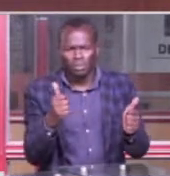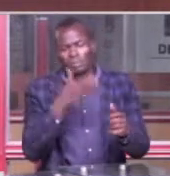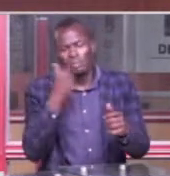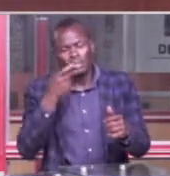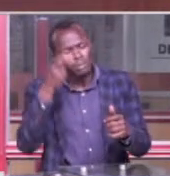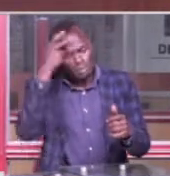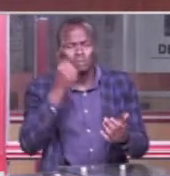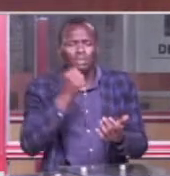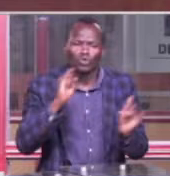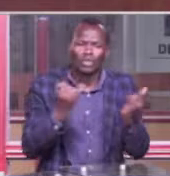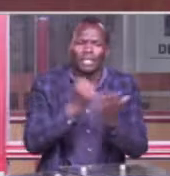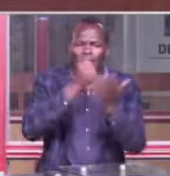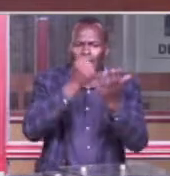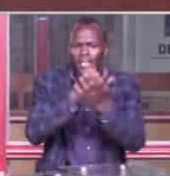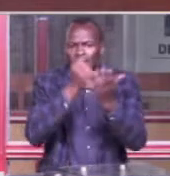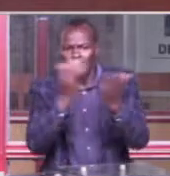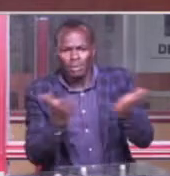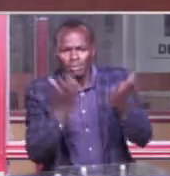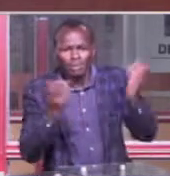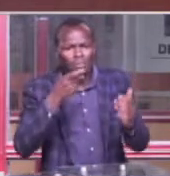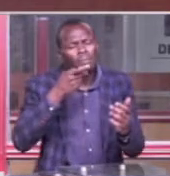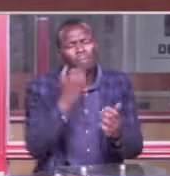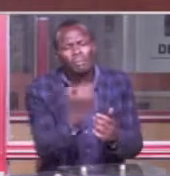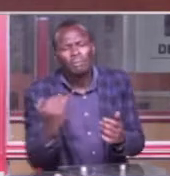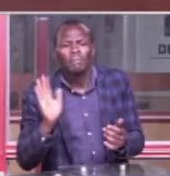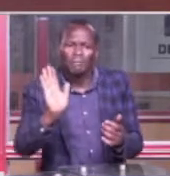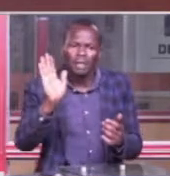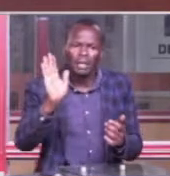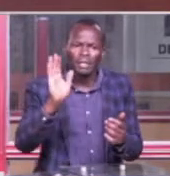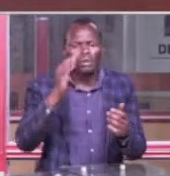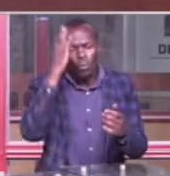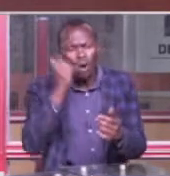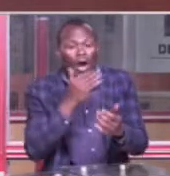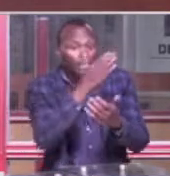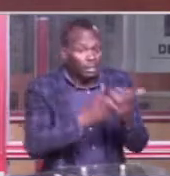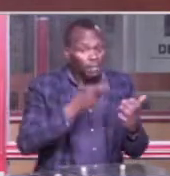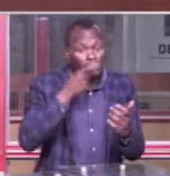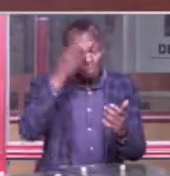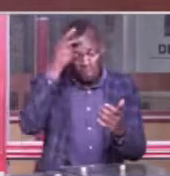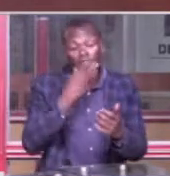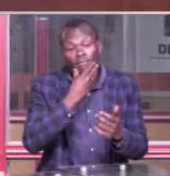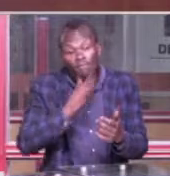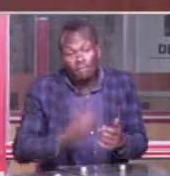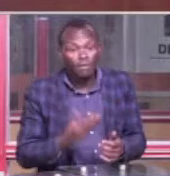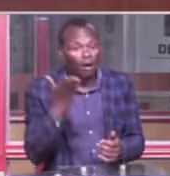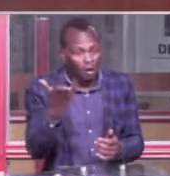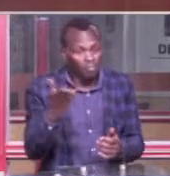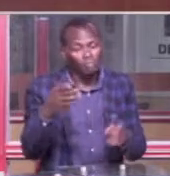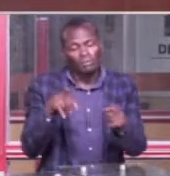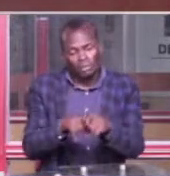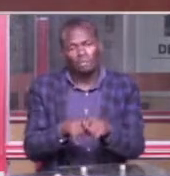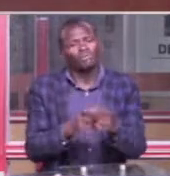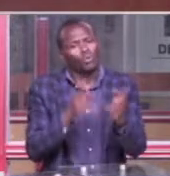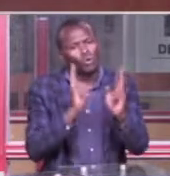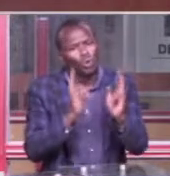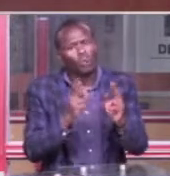eno babayambe abamu bamaseeka abamu baki naye tusuubira nti tuba babayambe